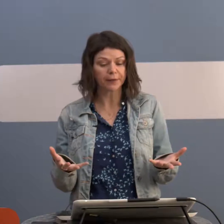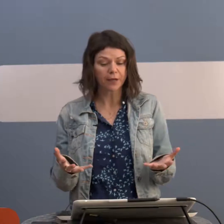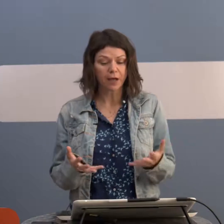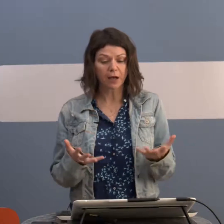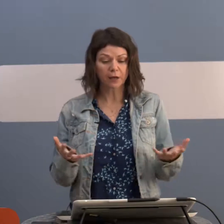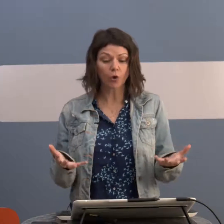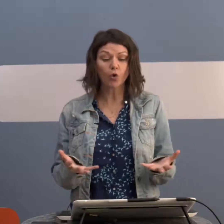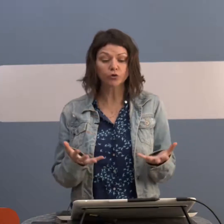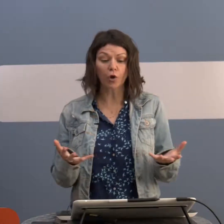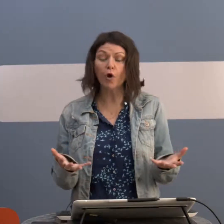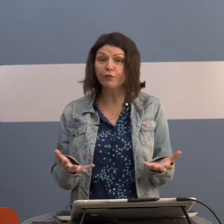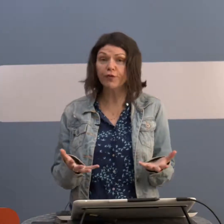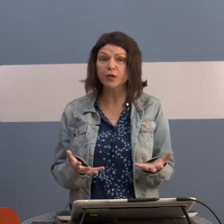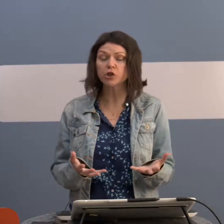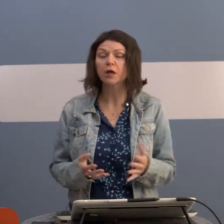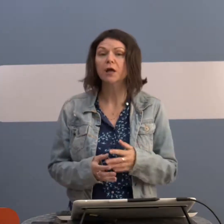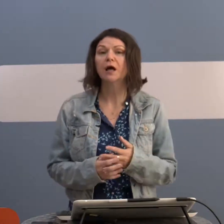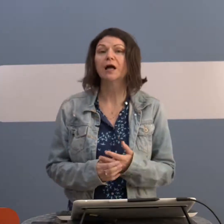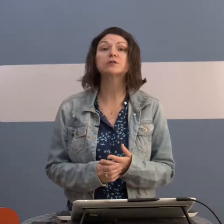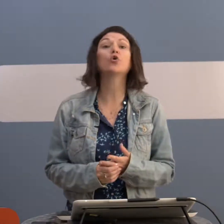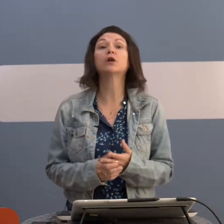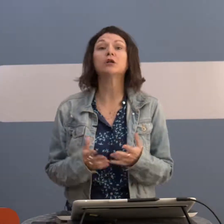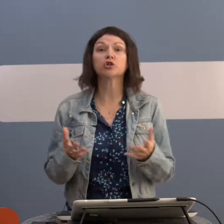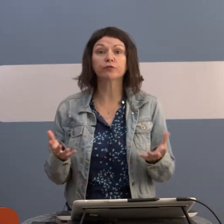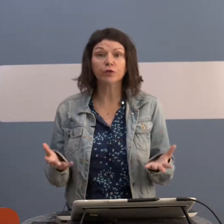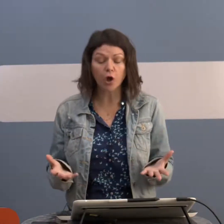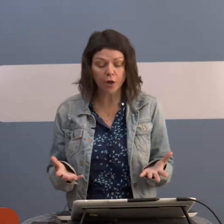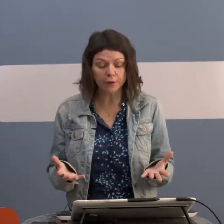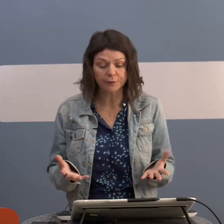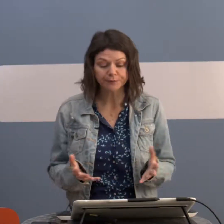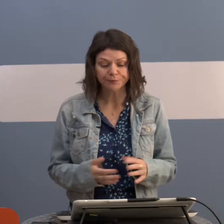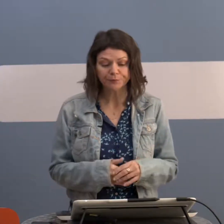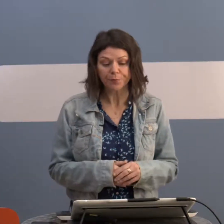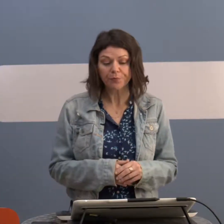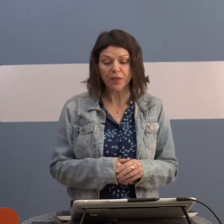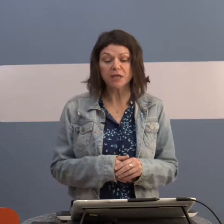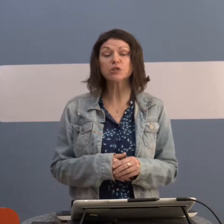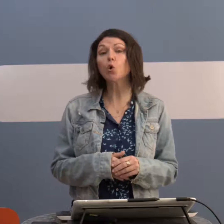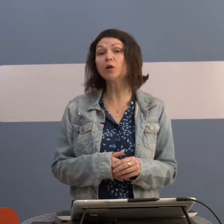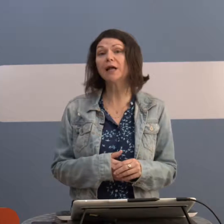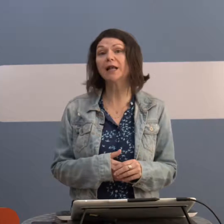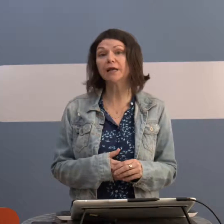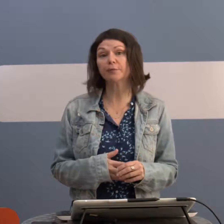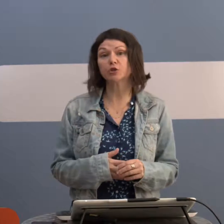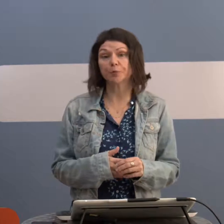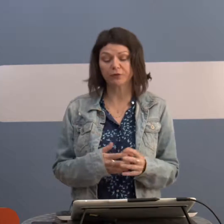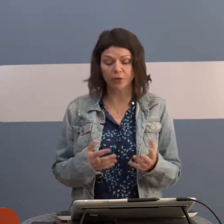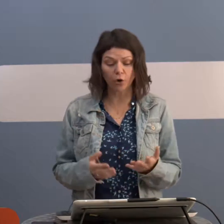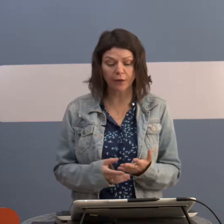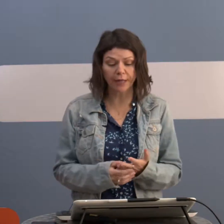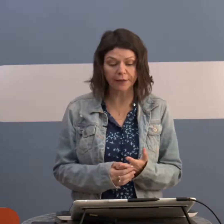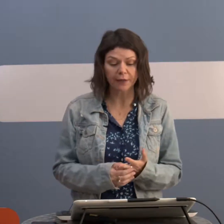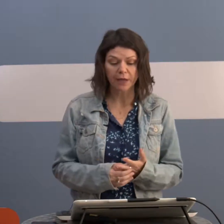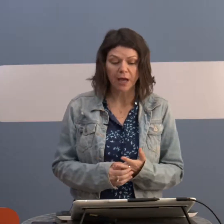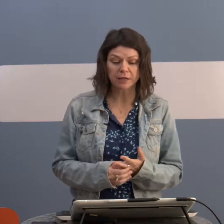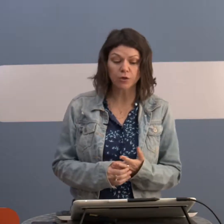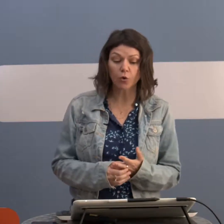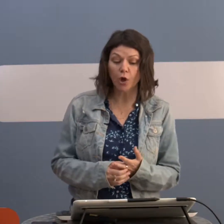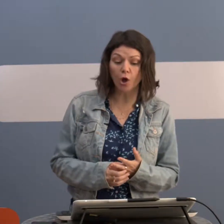הרבה, החירות, החופש, הזכות לשוויון, הזכות להליך משפטי